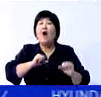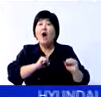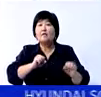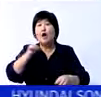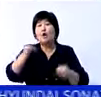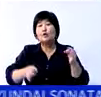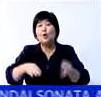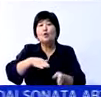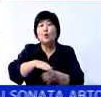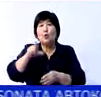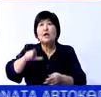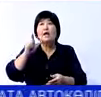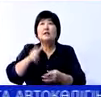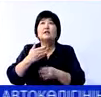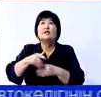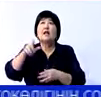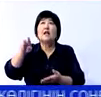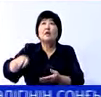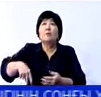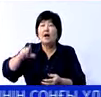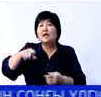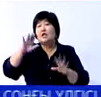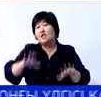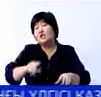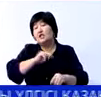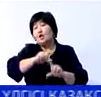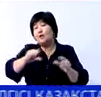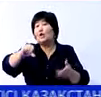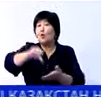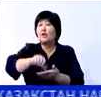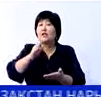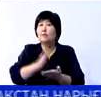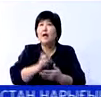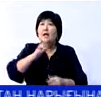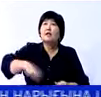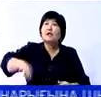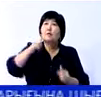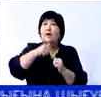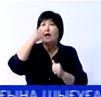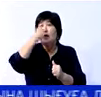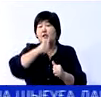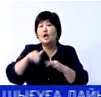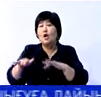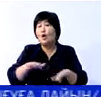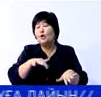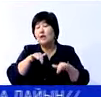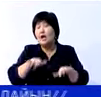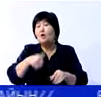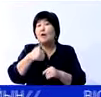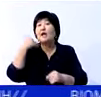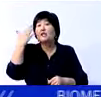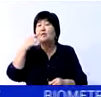сот орындаушылар, тиісті сала басшылары мен жергілікті мекемелер өкілдері бар. Елімізде жыл сайын ұйымдастырылатын науқанның басты